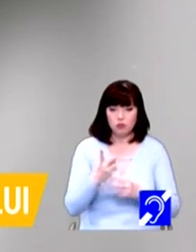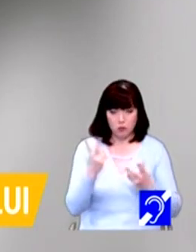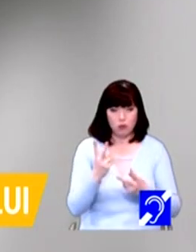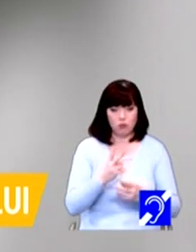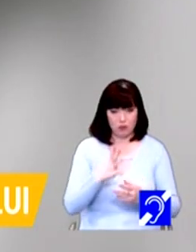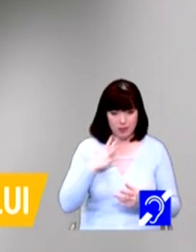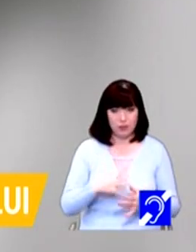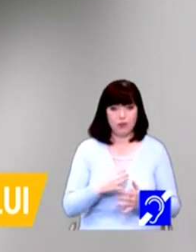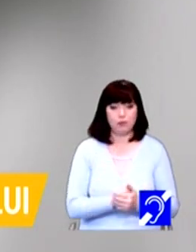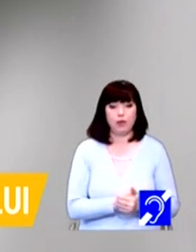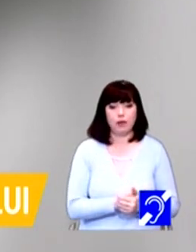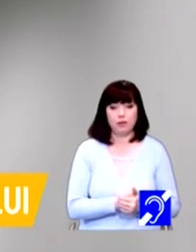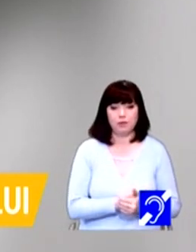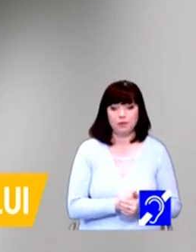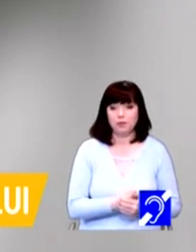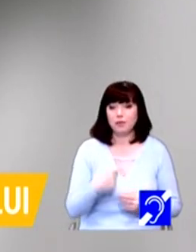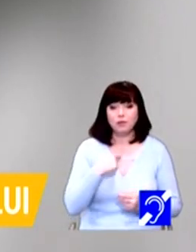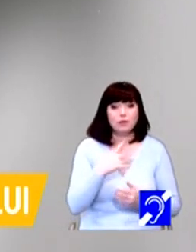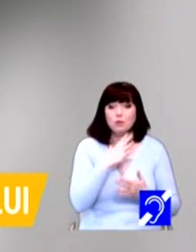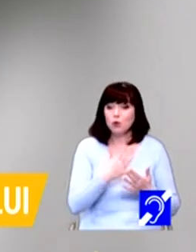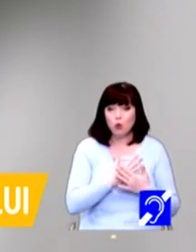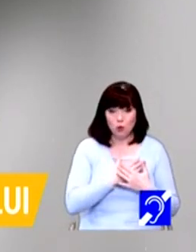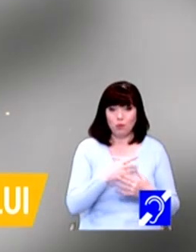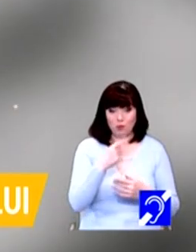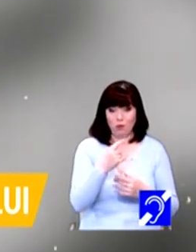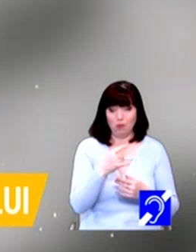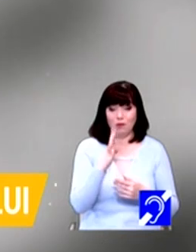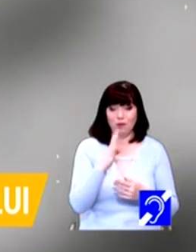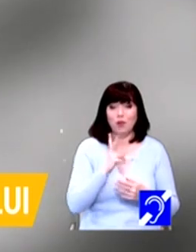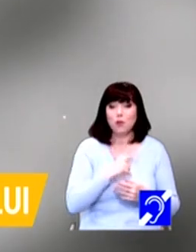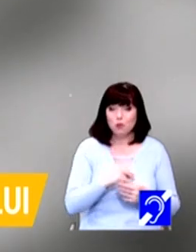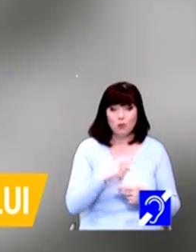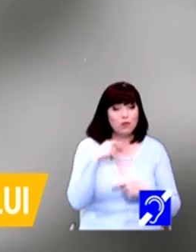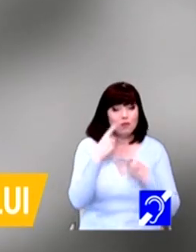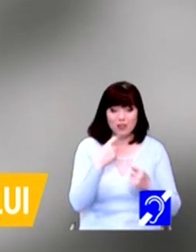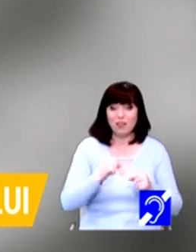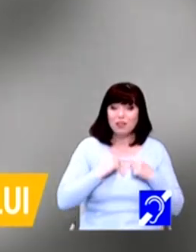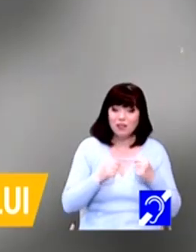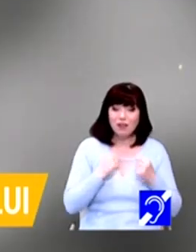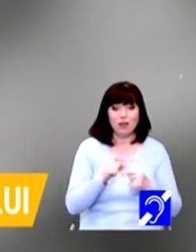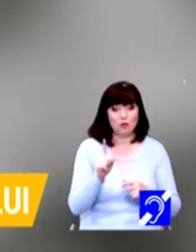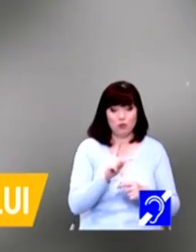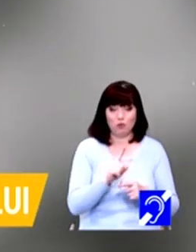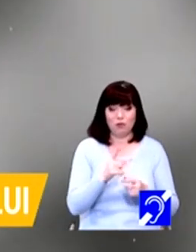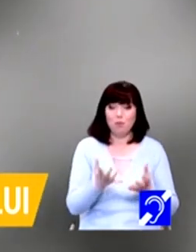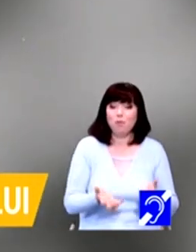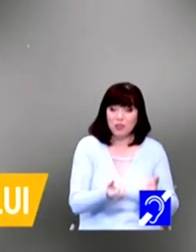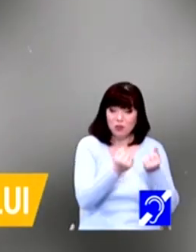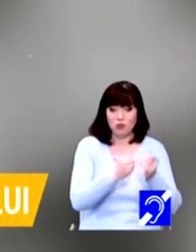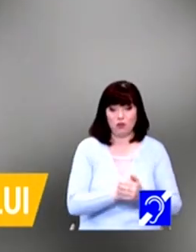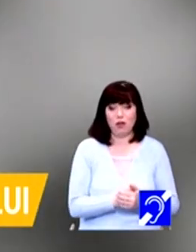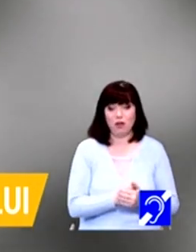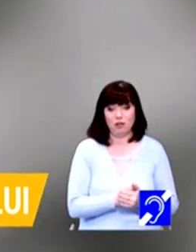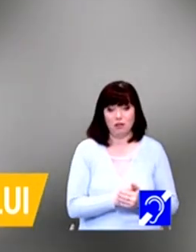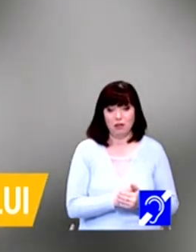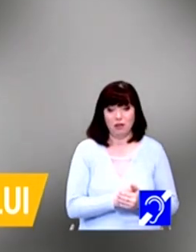Este punctul din univers pe care noi întotdeauna îl punem dinainte, vă pierd atunci când se simte rău.